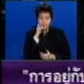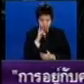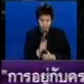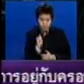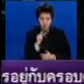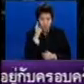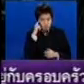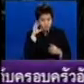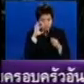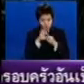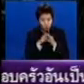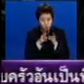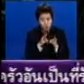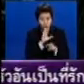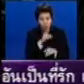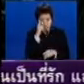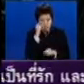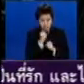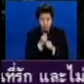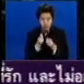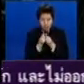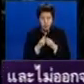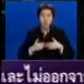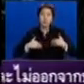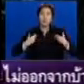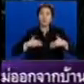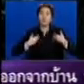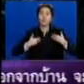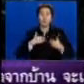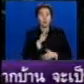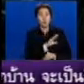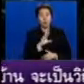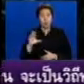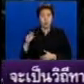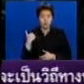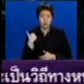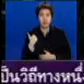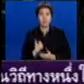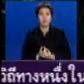เป็นในทางที่เป็นกุศลทำให้ความสุขสบายใจนะครับ